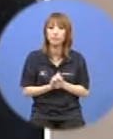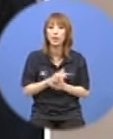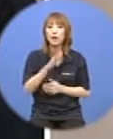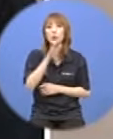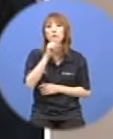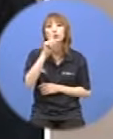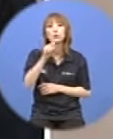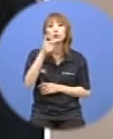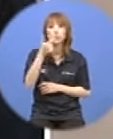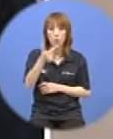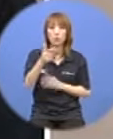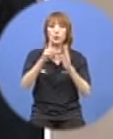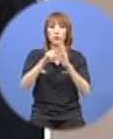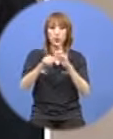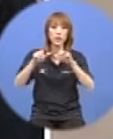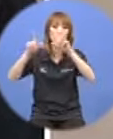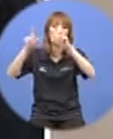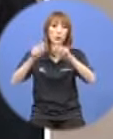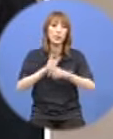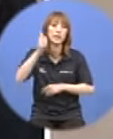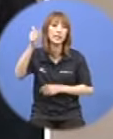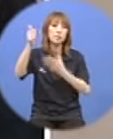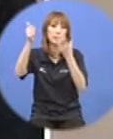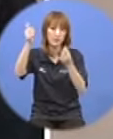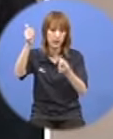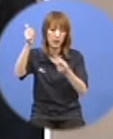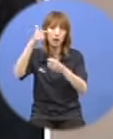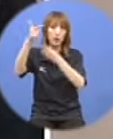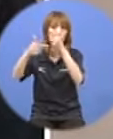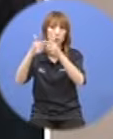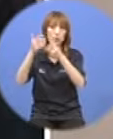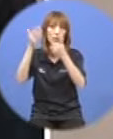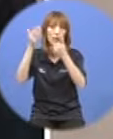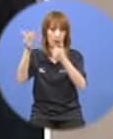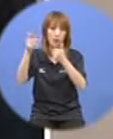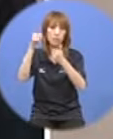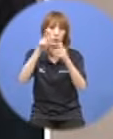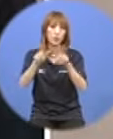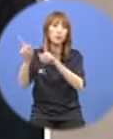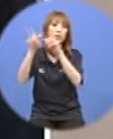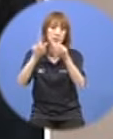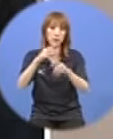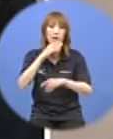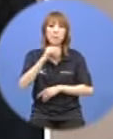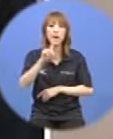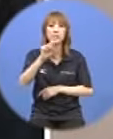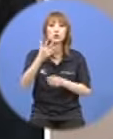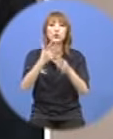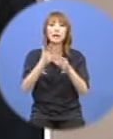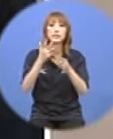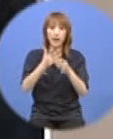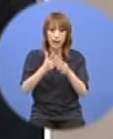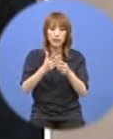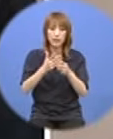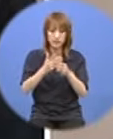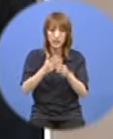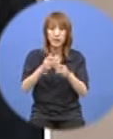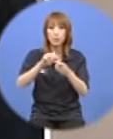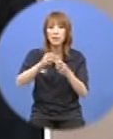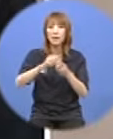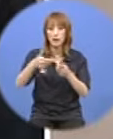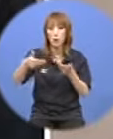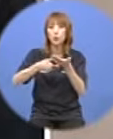16ぐらいの時に上京しまして、結局まあ6年ぐらい向こうにいたんですよね、 はい、 明治18年にこのそのみかんの輸出会社